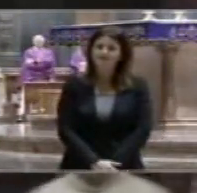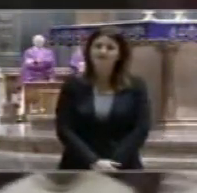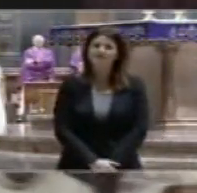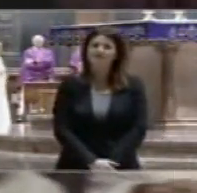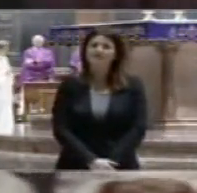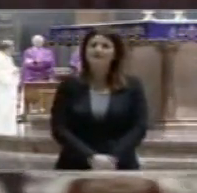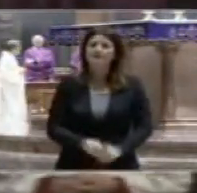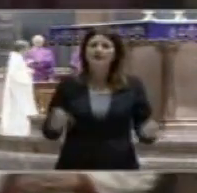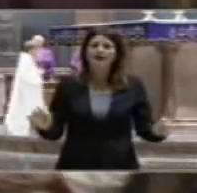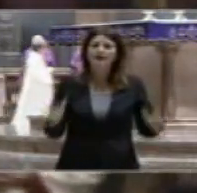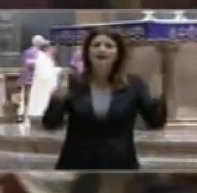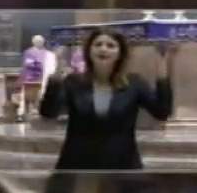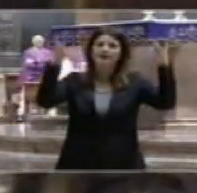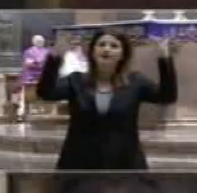meglio.